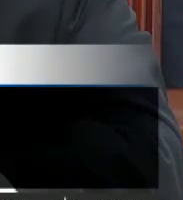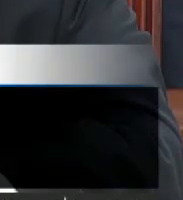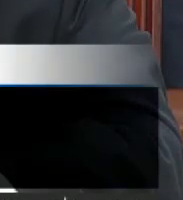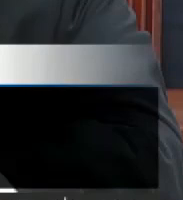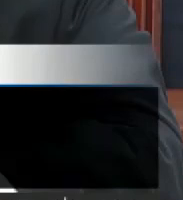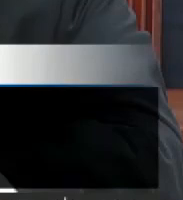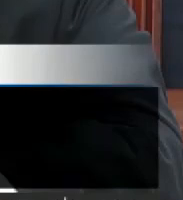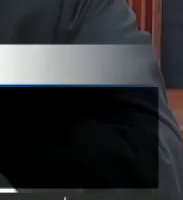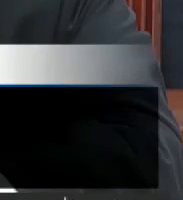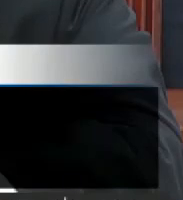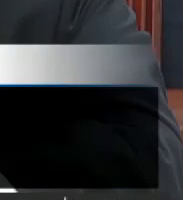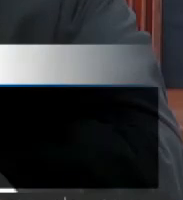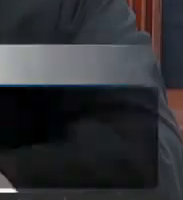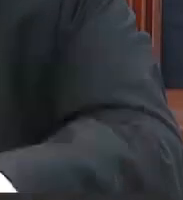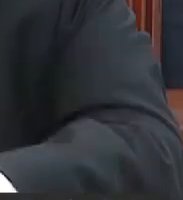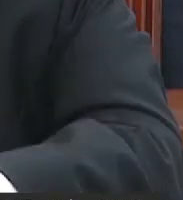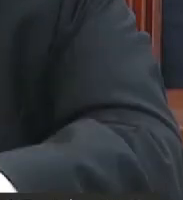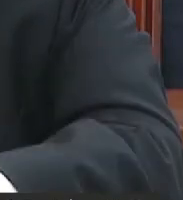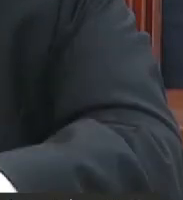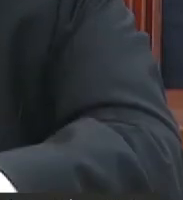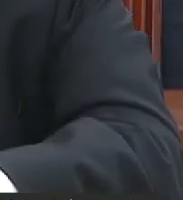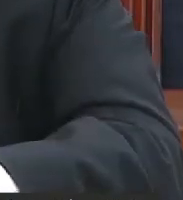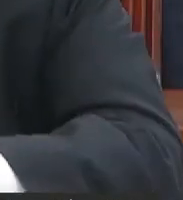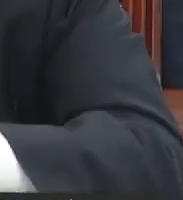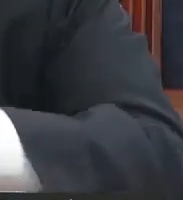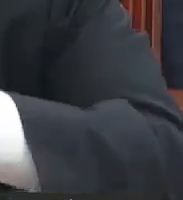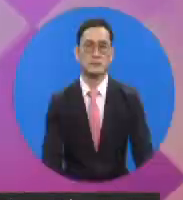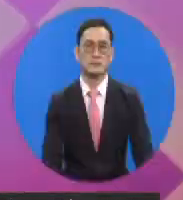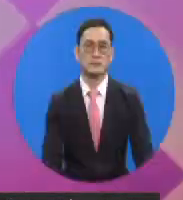좀 비상식적이라고 저는 생각합니다.